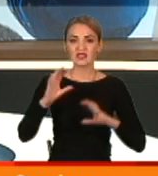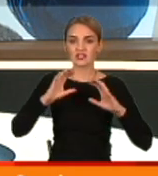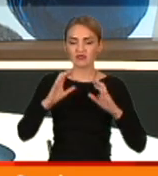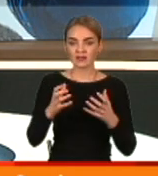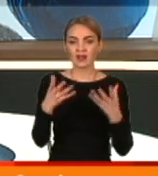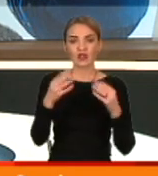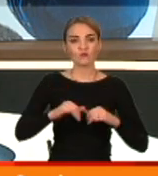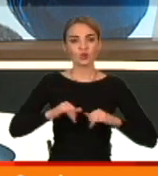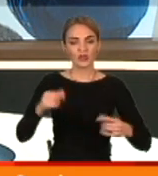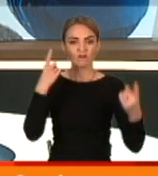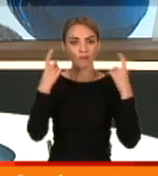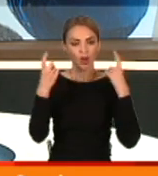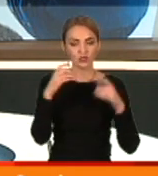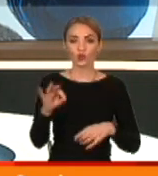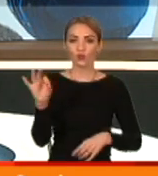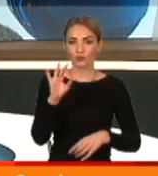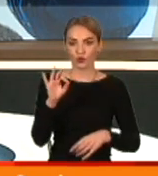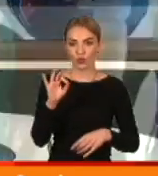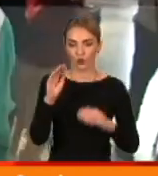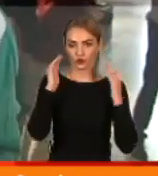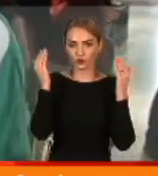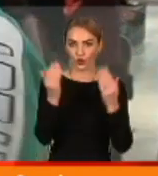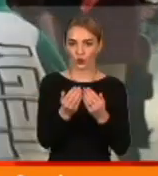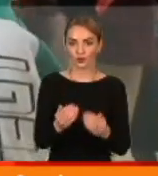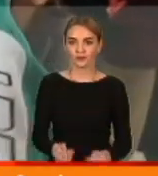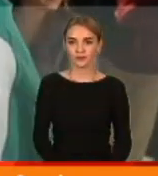влаштовує день поширення інформації про нього.